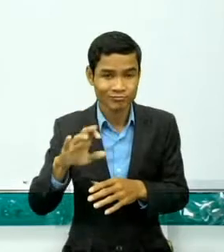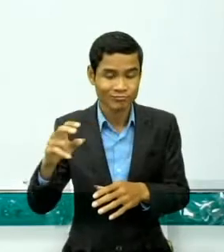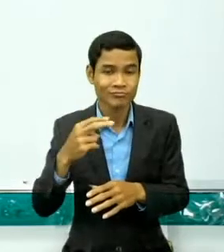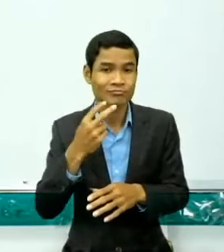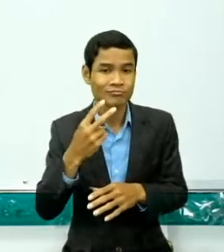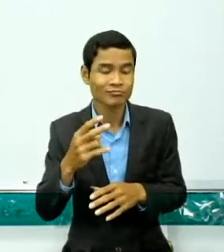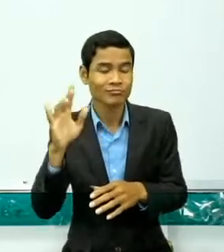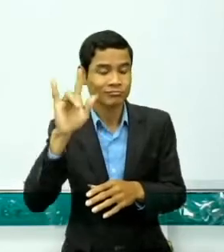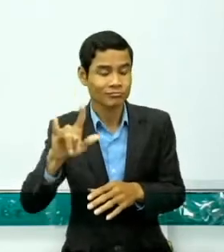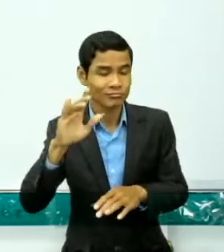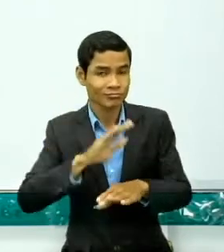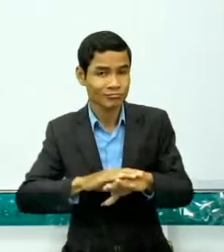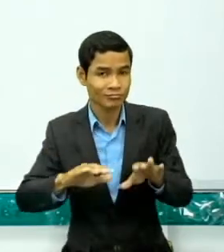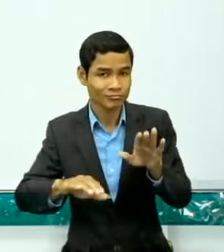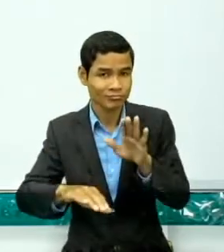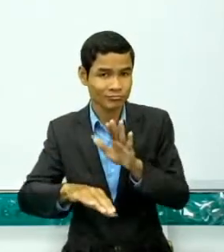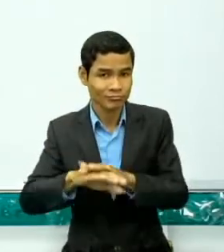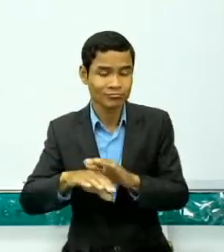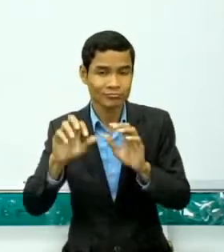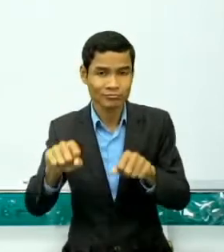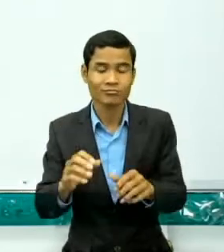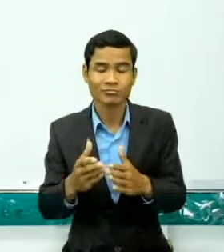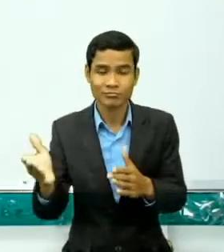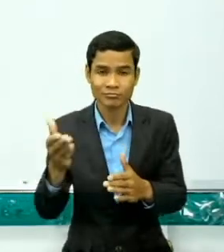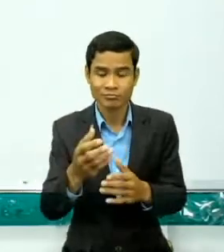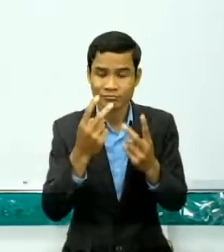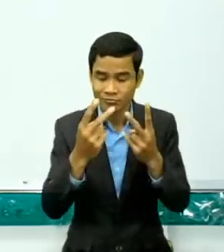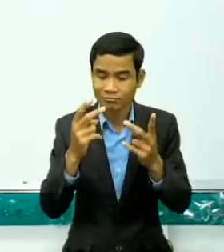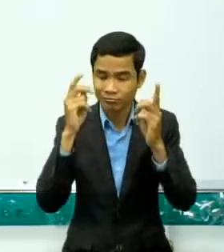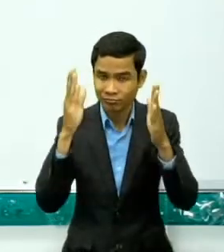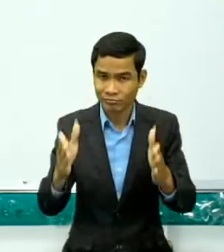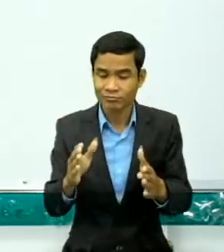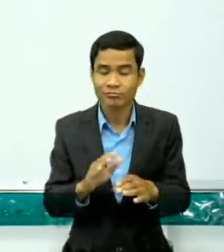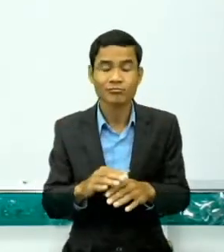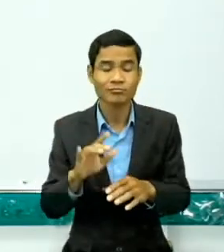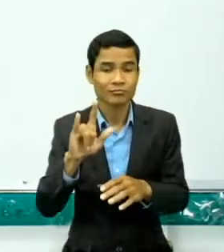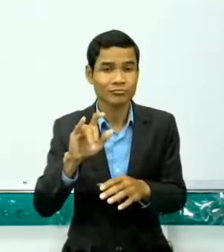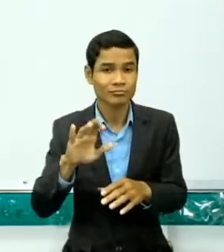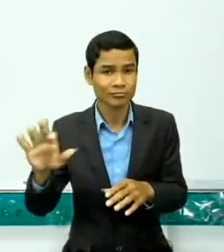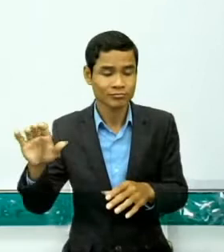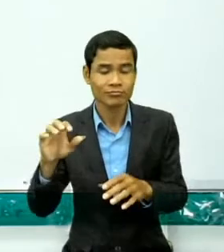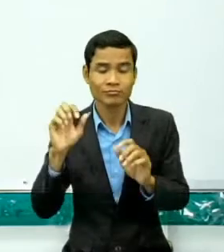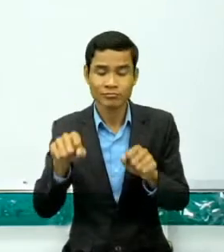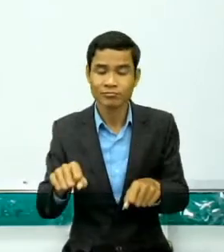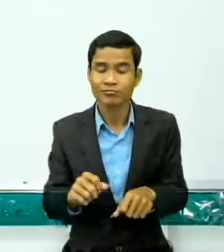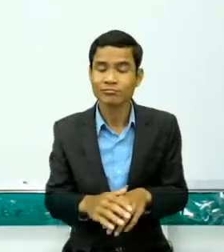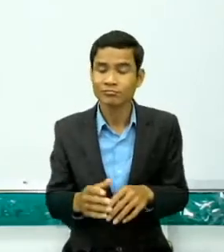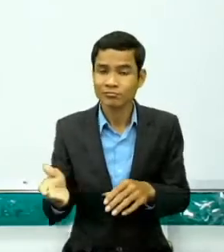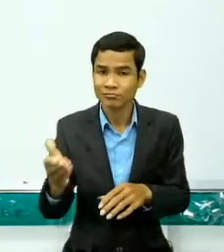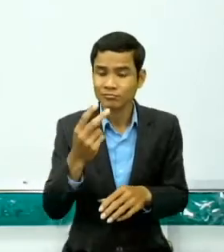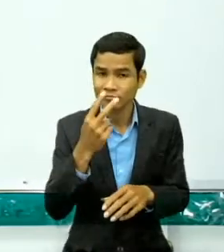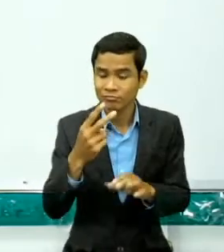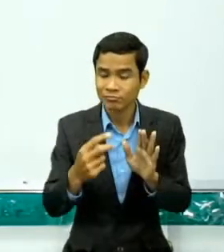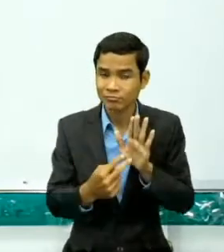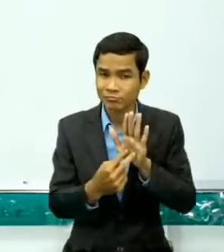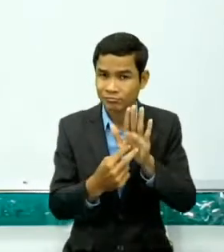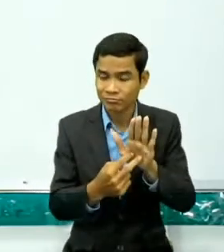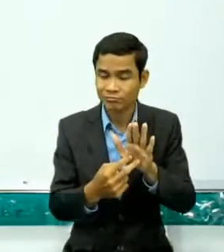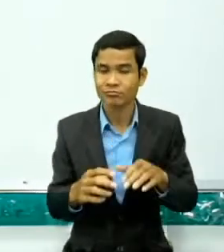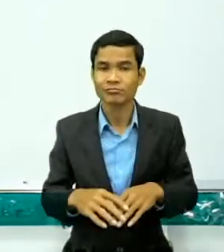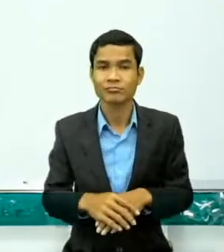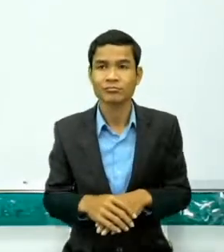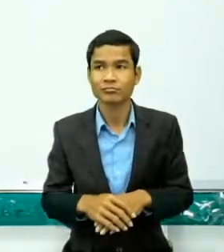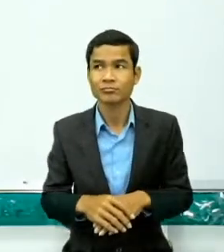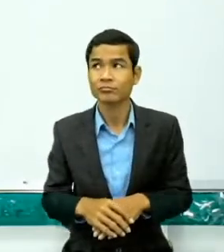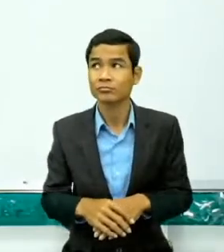ដតៃទៀតដោយប្រើដៃឥឡូវកូនកូនមើលមកអ្នកគ្រូនឹងផ្សំប្រកបចាបង្ហាញជូនកូនសិន